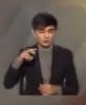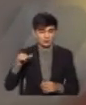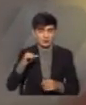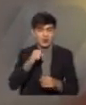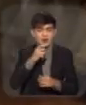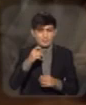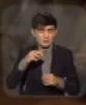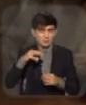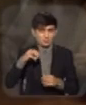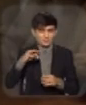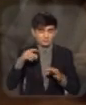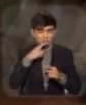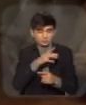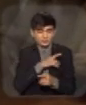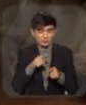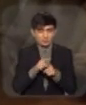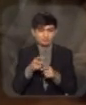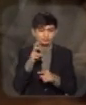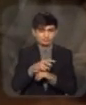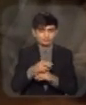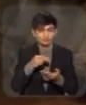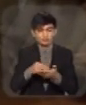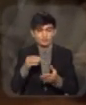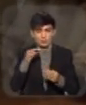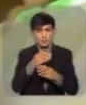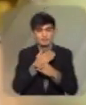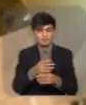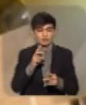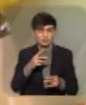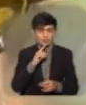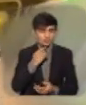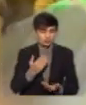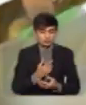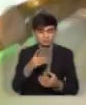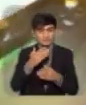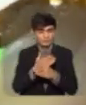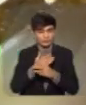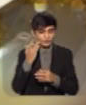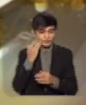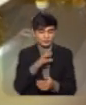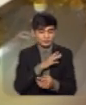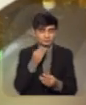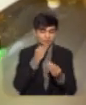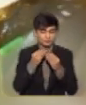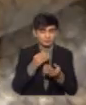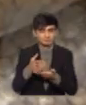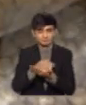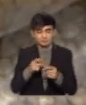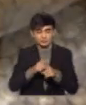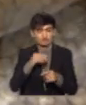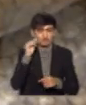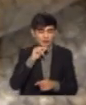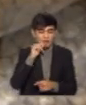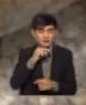волонтёров клуба добряков в разных регионах постоянно помогают малоимущим и в первую очередь продуктовыми наборами обычно в них входит чай